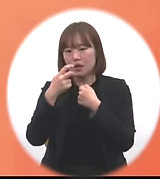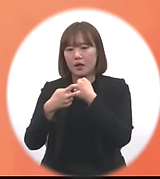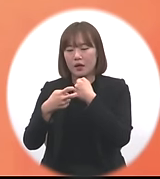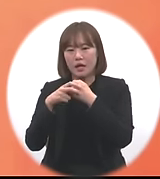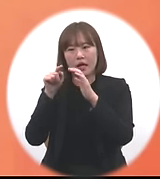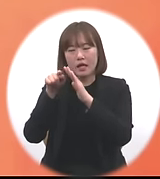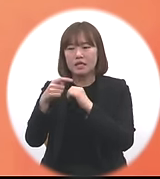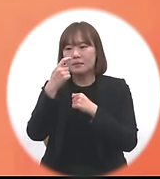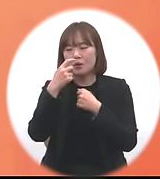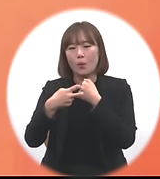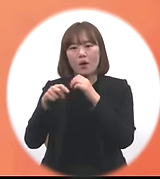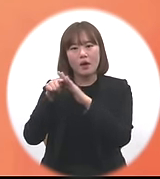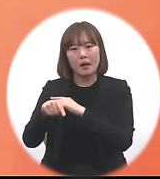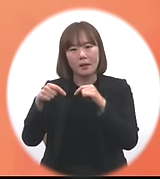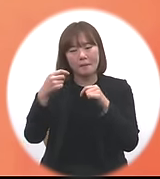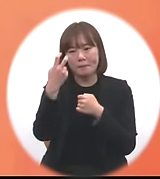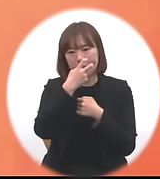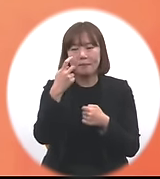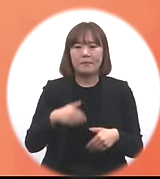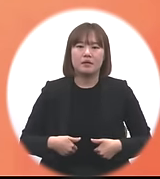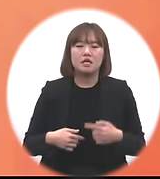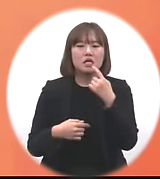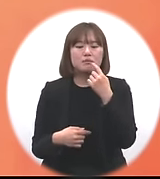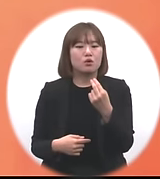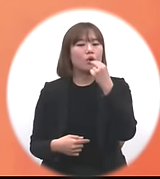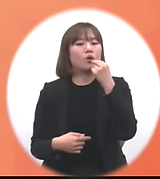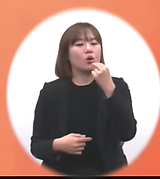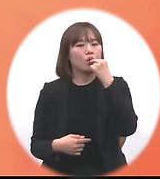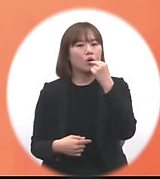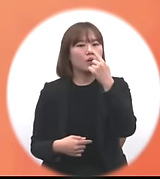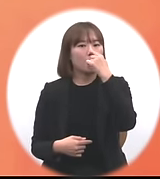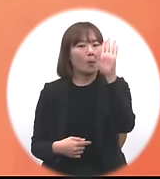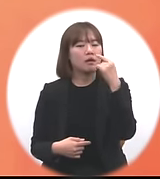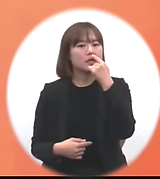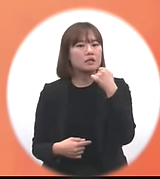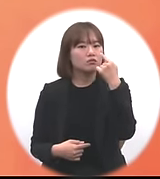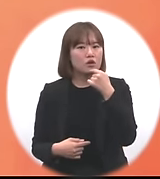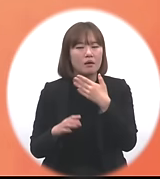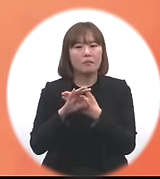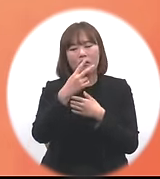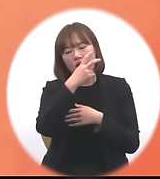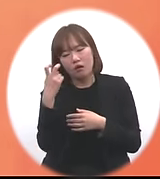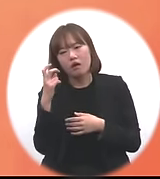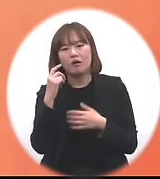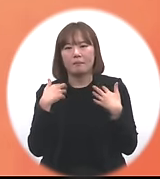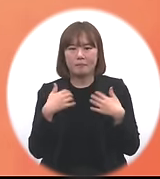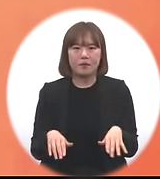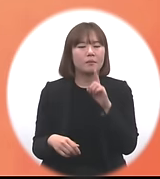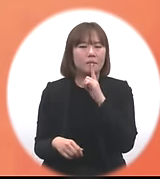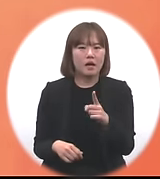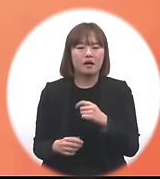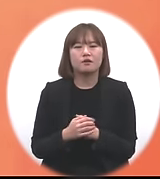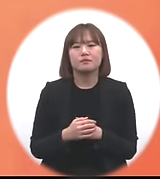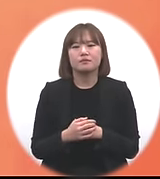받으셔야 됩니다. 자, 입으로 숨쉬면 여러 가지 문제가 생깁니다. 뭐 영어로 써 있지만 제일 큰 문제는 자도 피곤한 거예요.